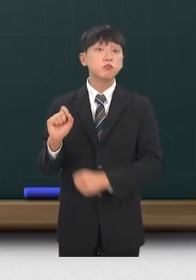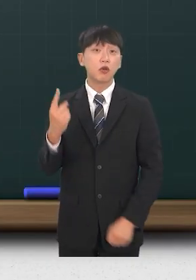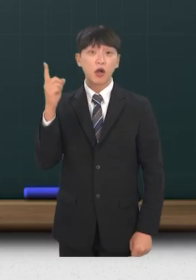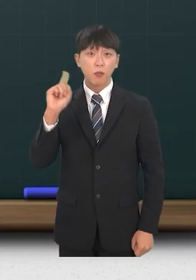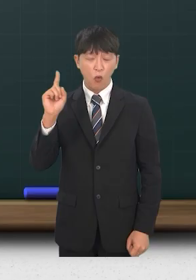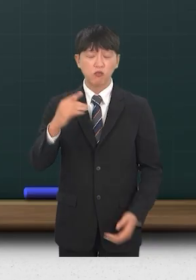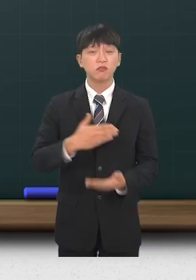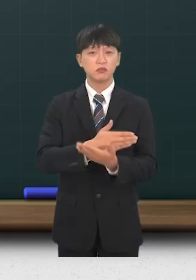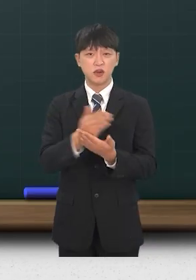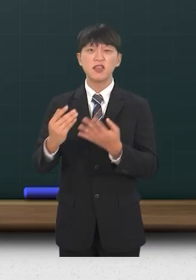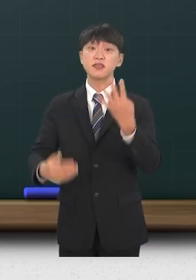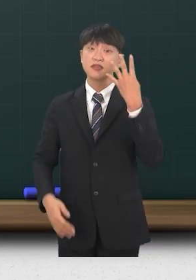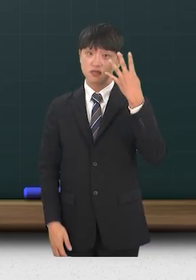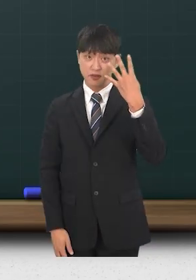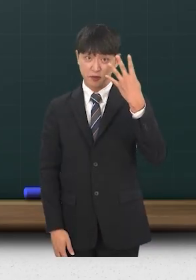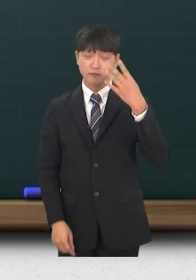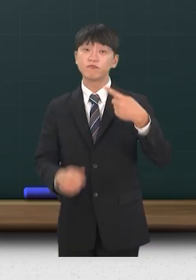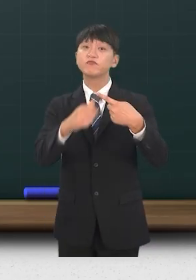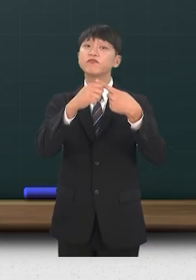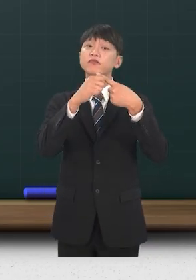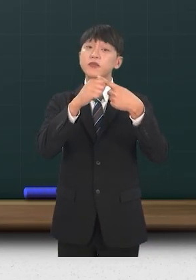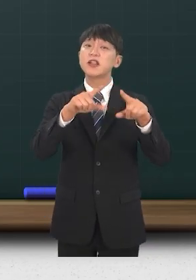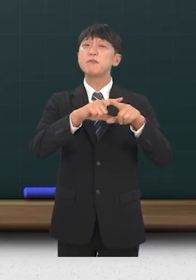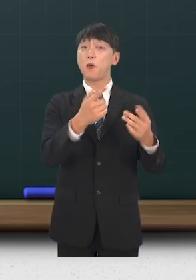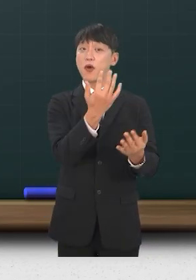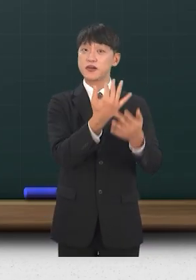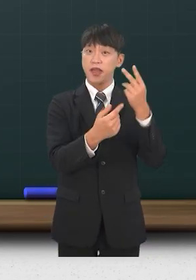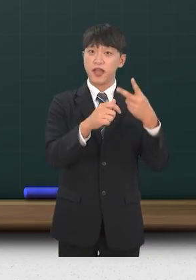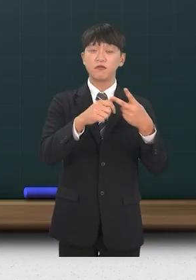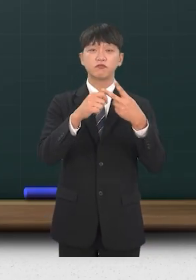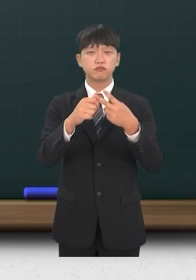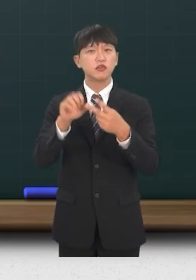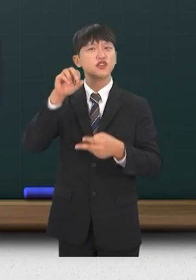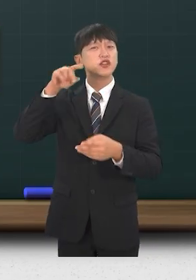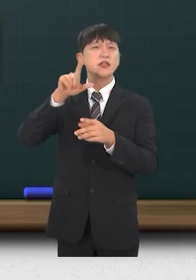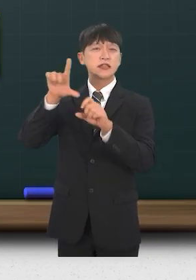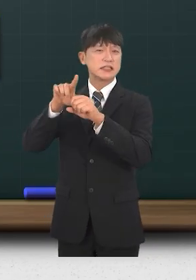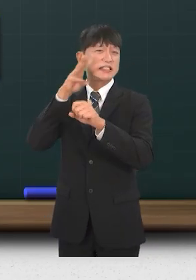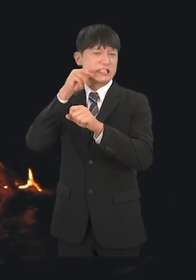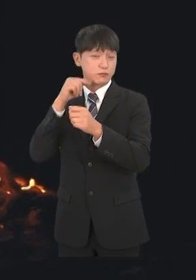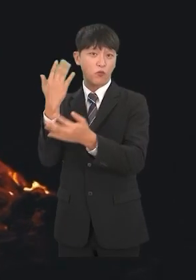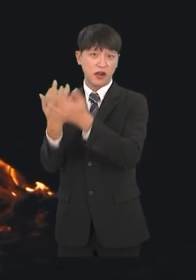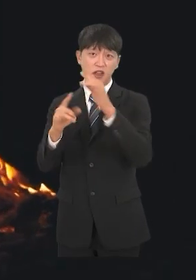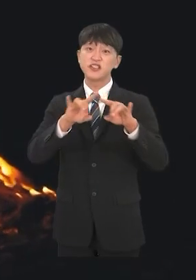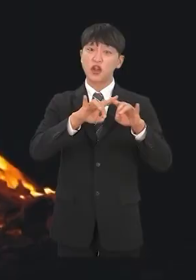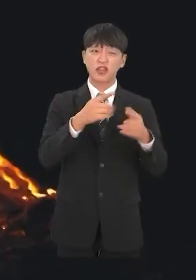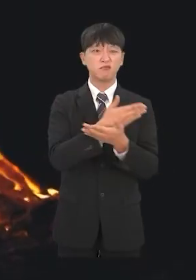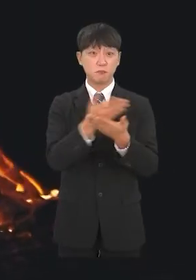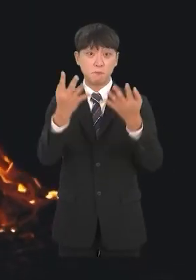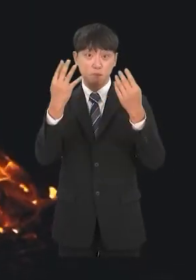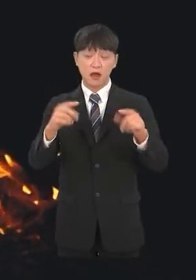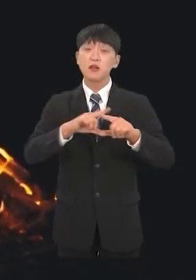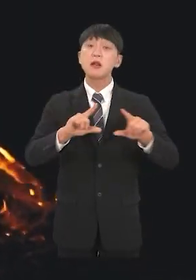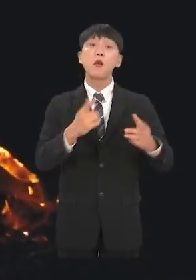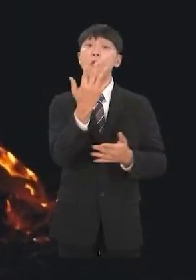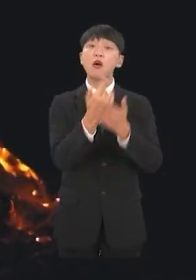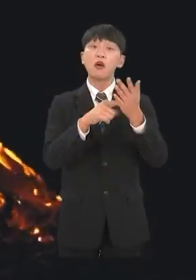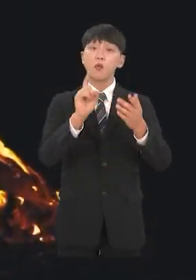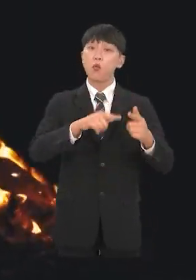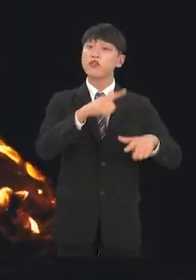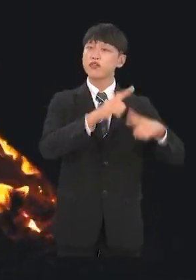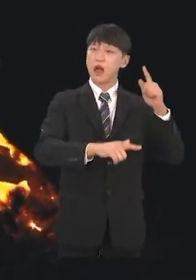크게 4가지가 있습니다. 일반화재, 유료화재와 전기화재, 그리고 가스화재. 일반화재는 가연물인 나무,